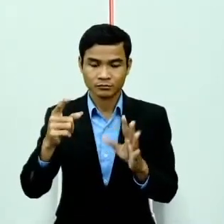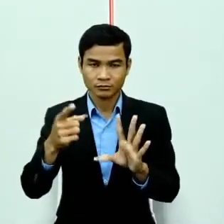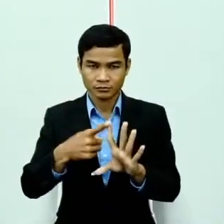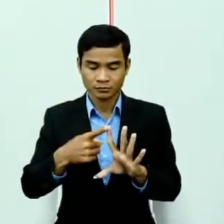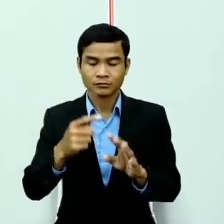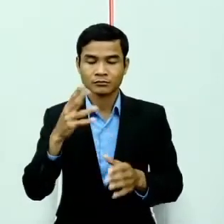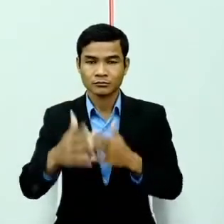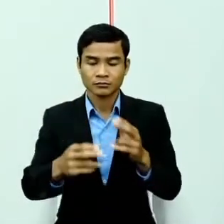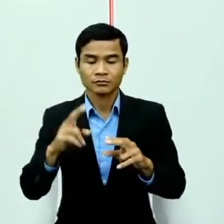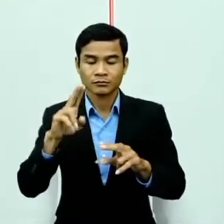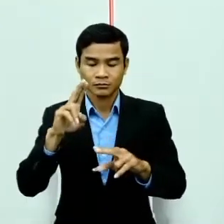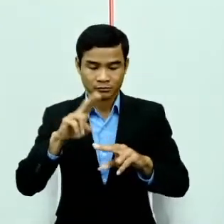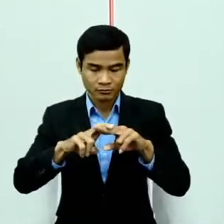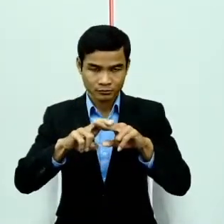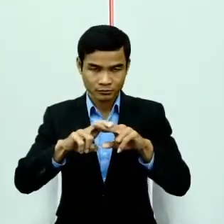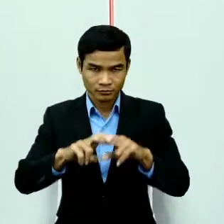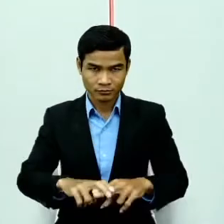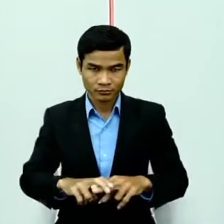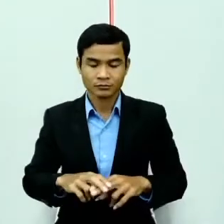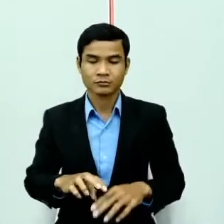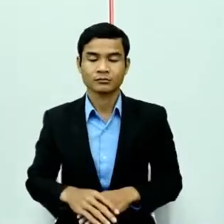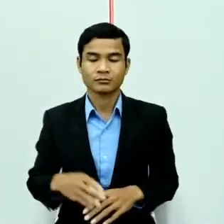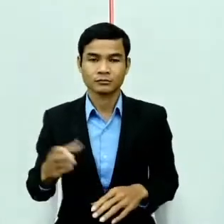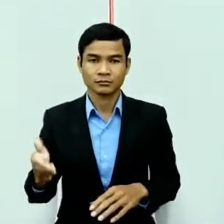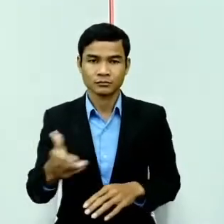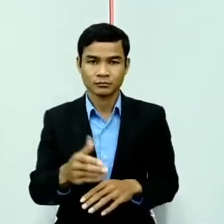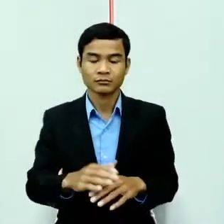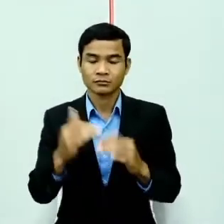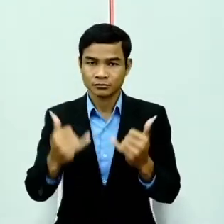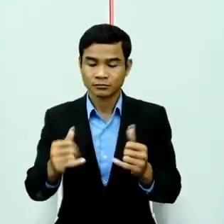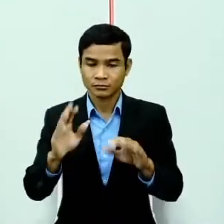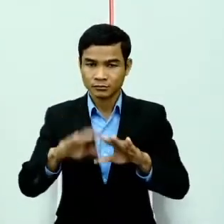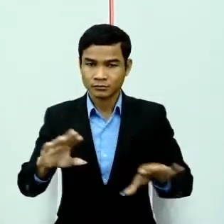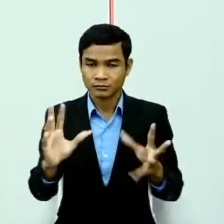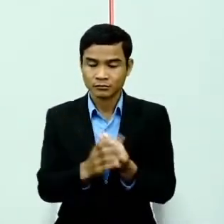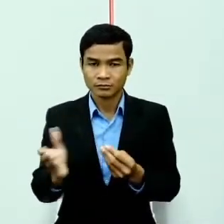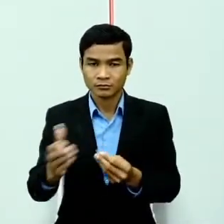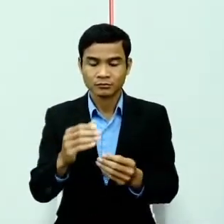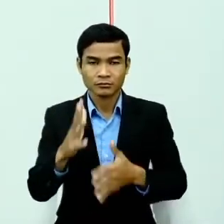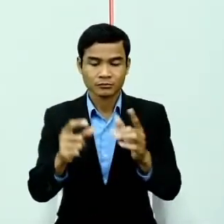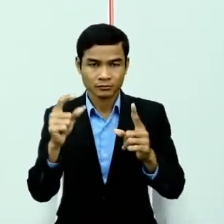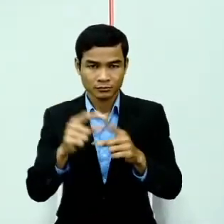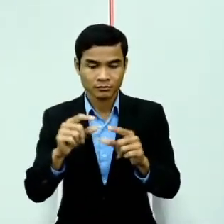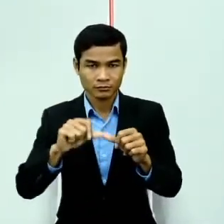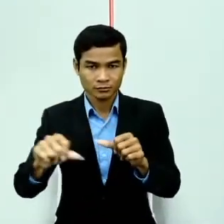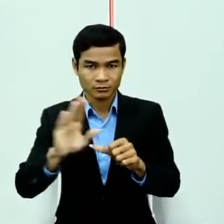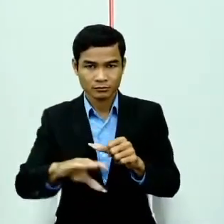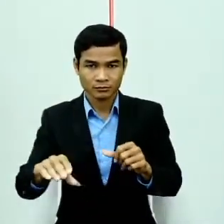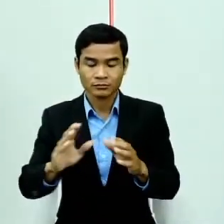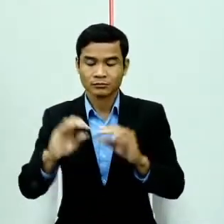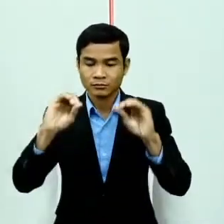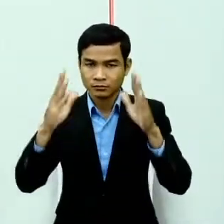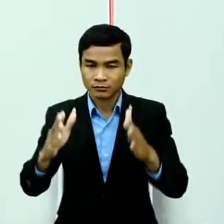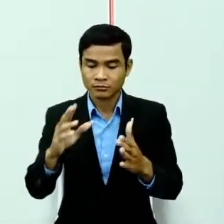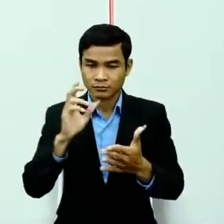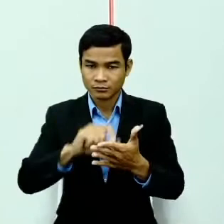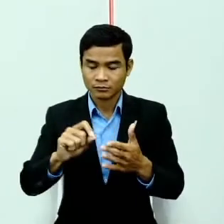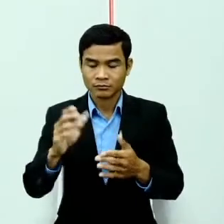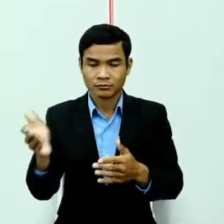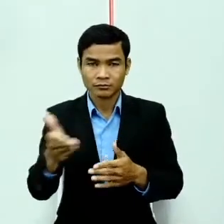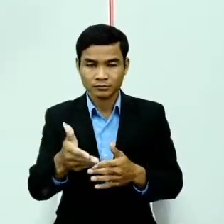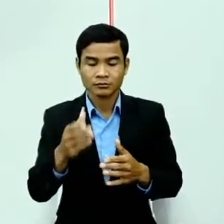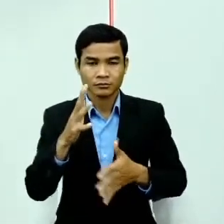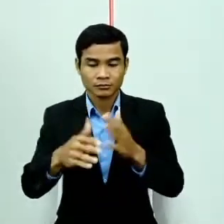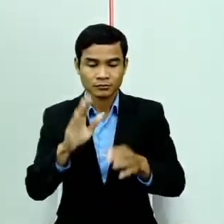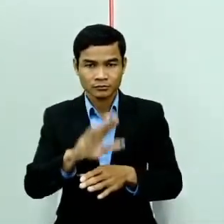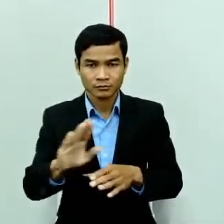ấy ấy cầu ấy cha lời con tìm khuôn ăn bị bằng to đại khuôn ấy nhẹ cú chỉ nhẹ sơ sơ con chỉ